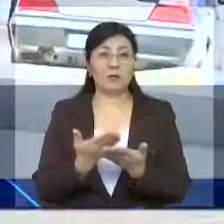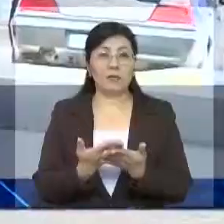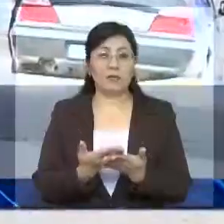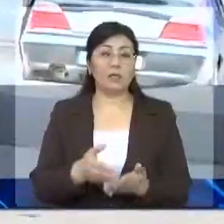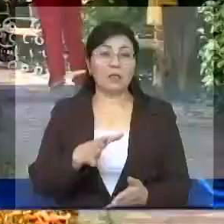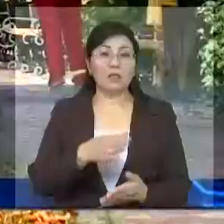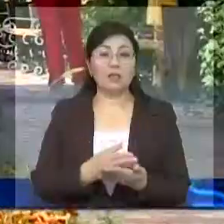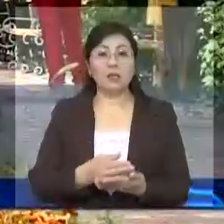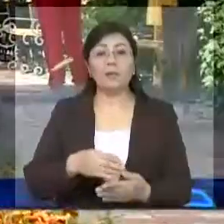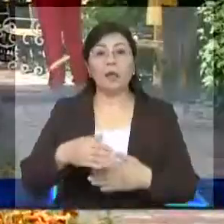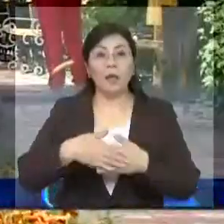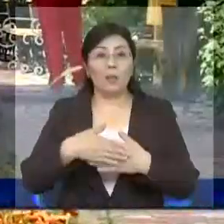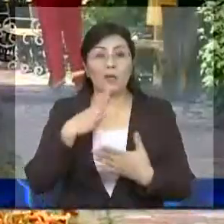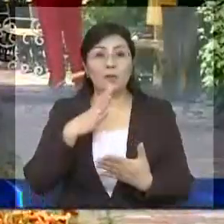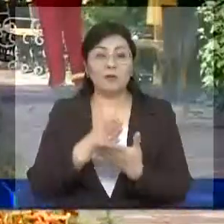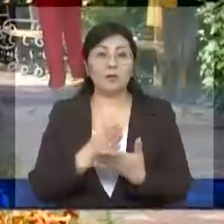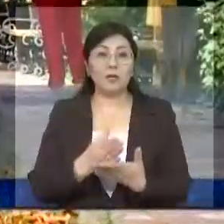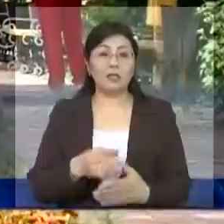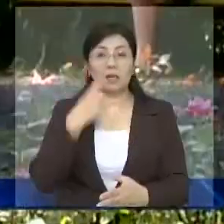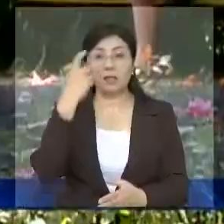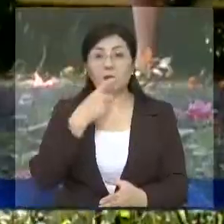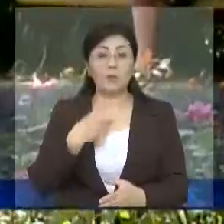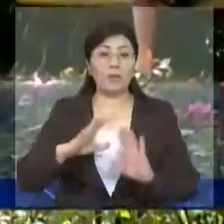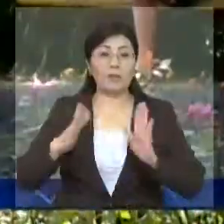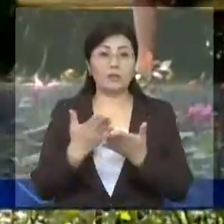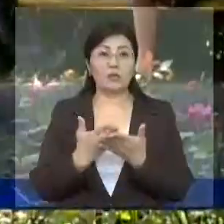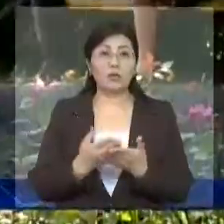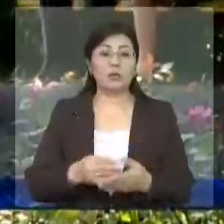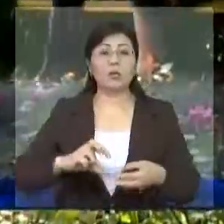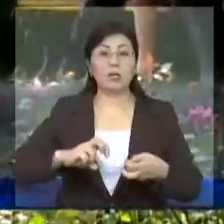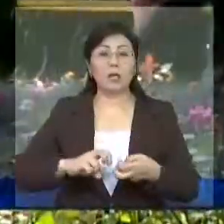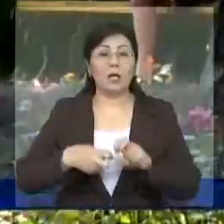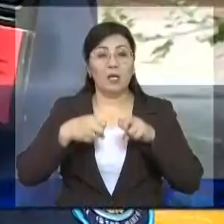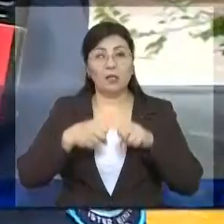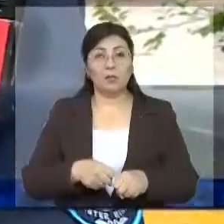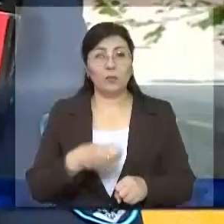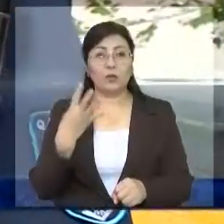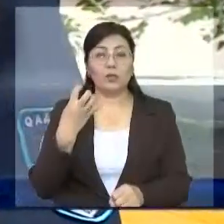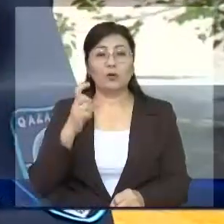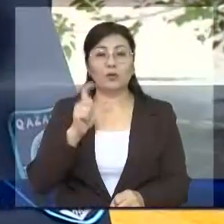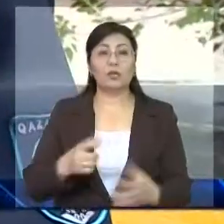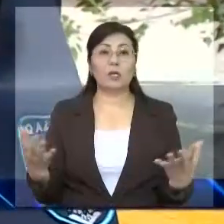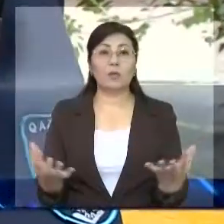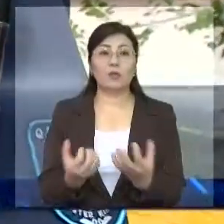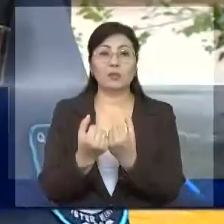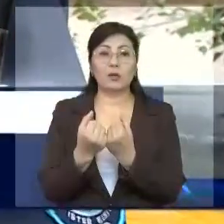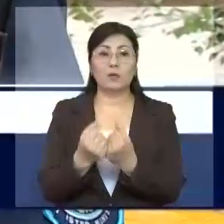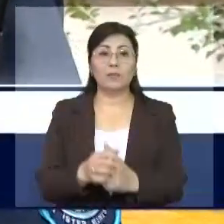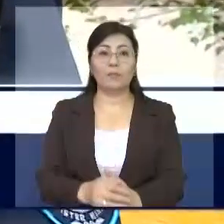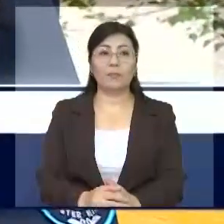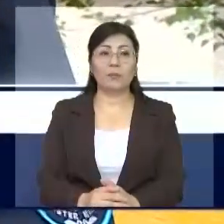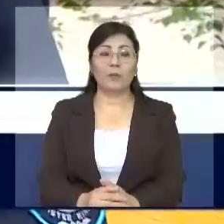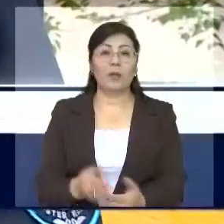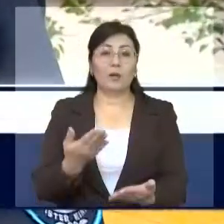шара қолданады. Биылдың өзінде мас күйде тәртіп бұзған 400-ге жуық адамды ұстаған. 243-ші бабы бойынша